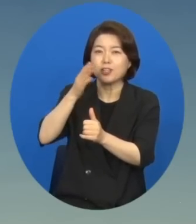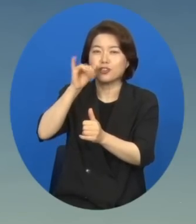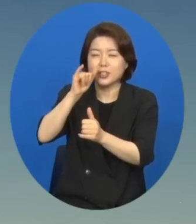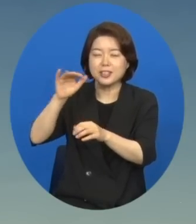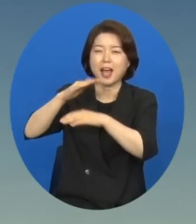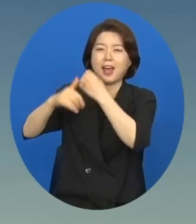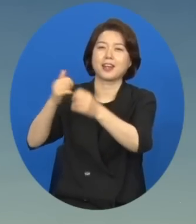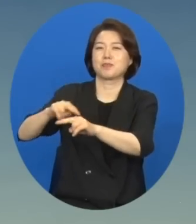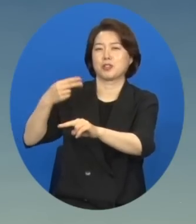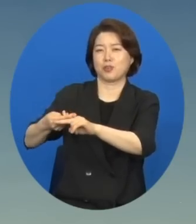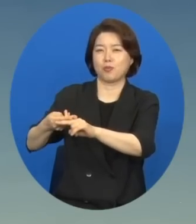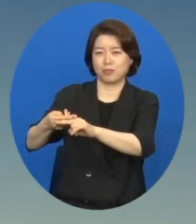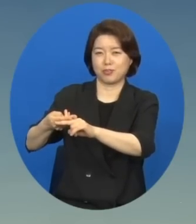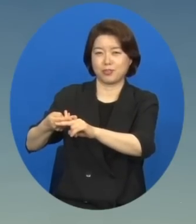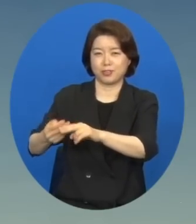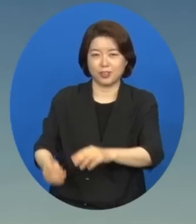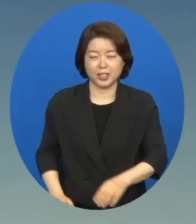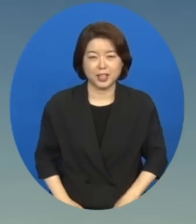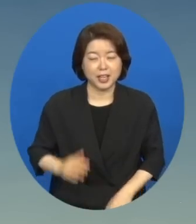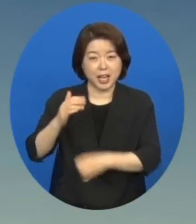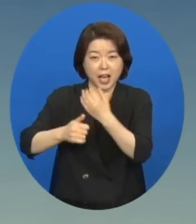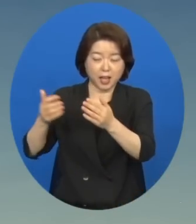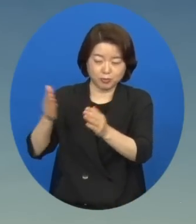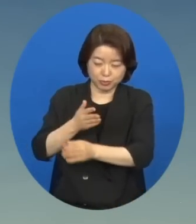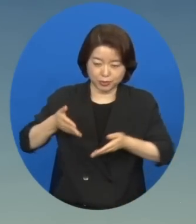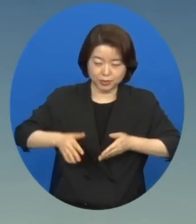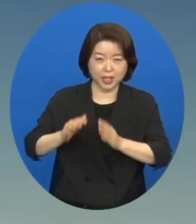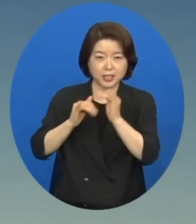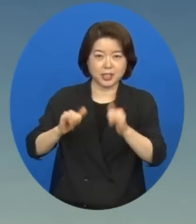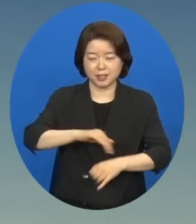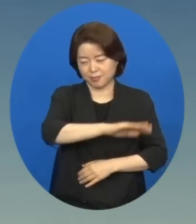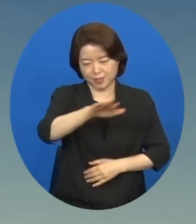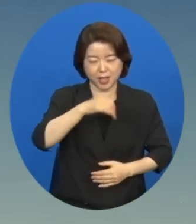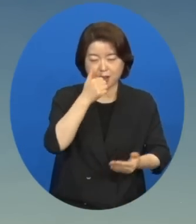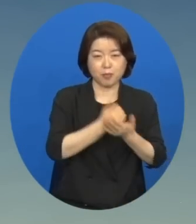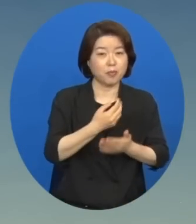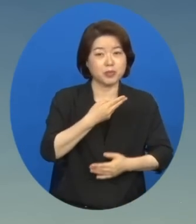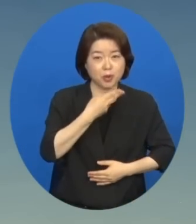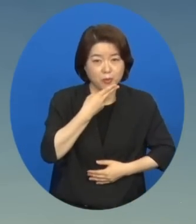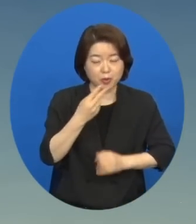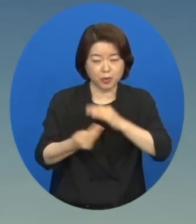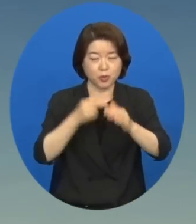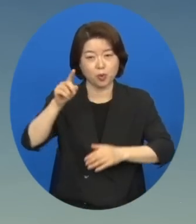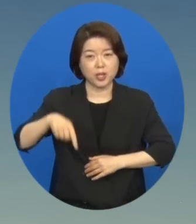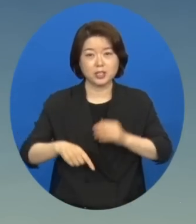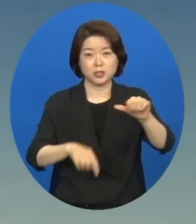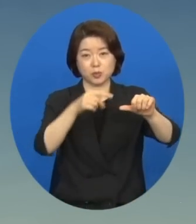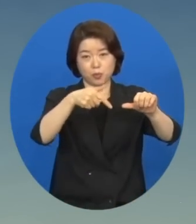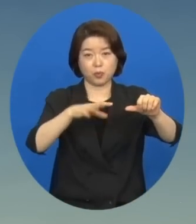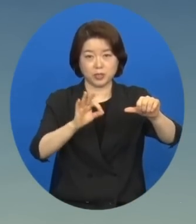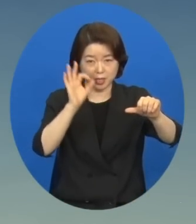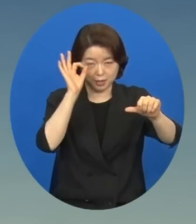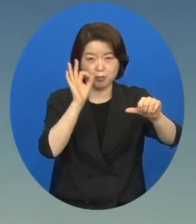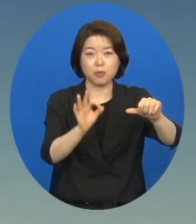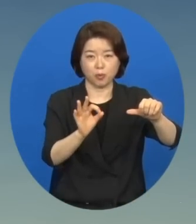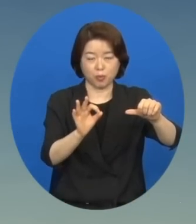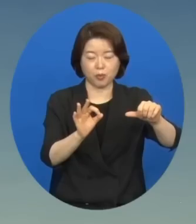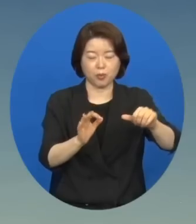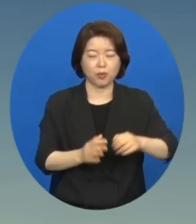것입니다. 하나님께로부터 난 자마다 다 범죄하지 않는다는 요한일서 5장의 말씀 우리가